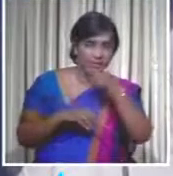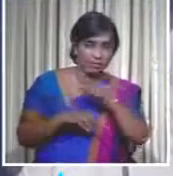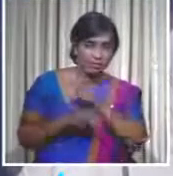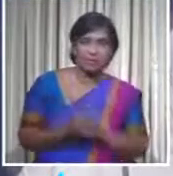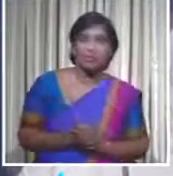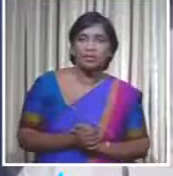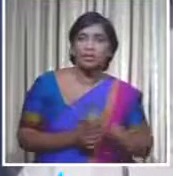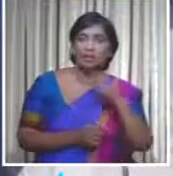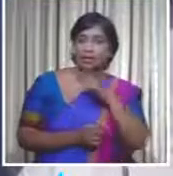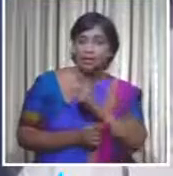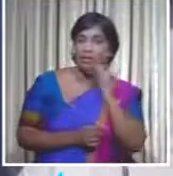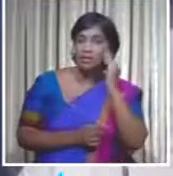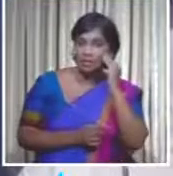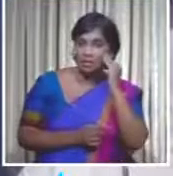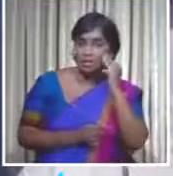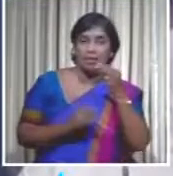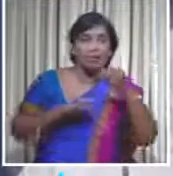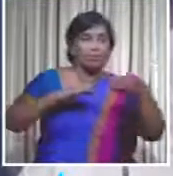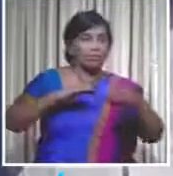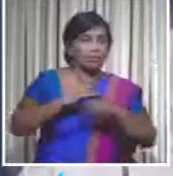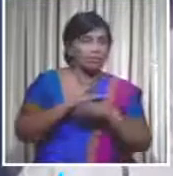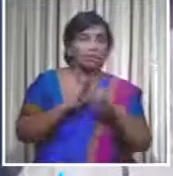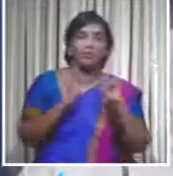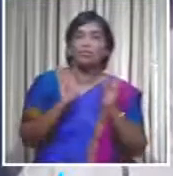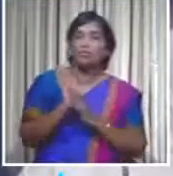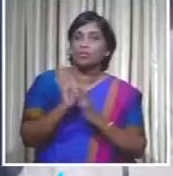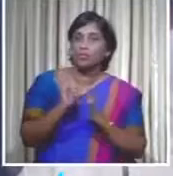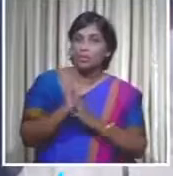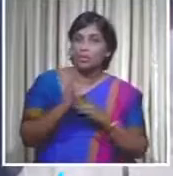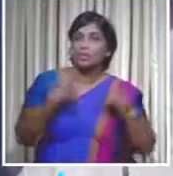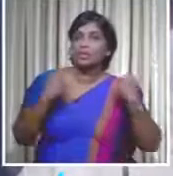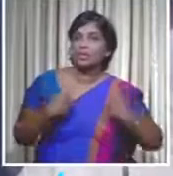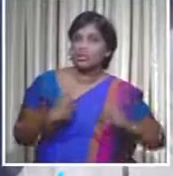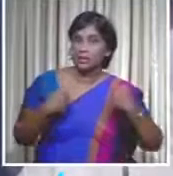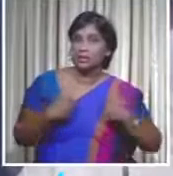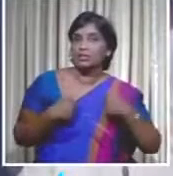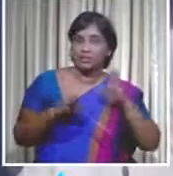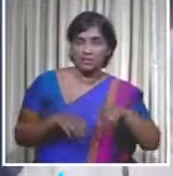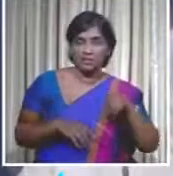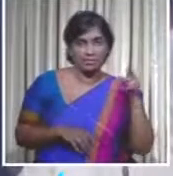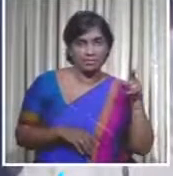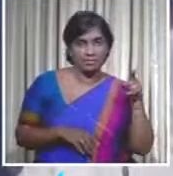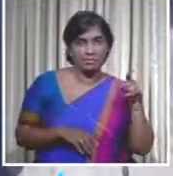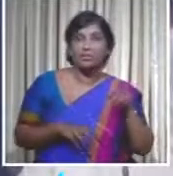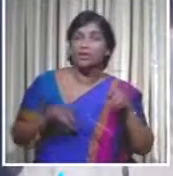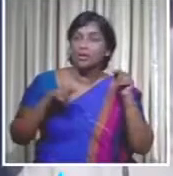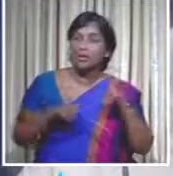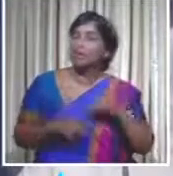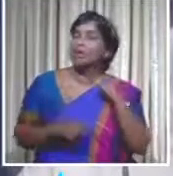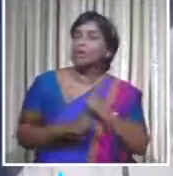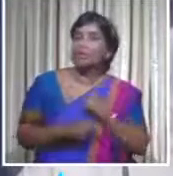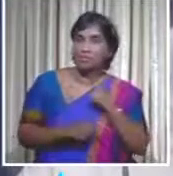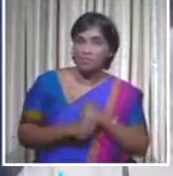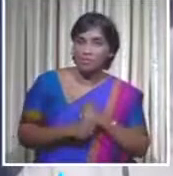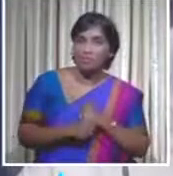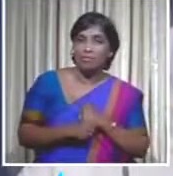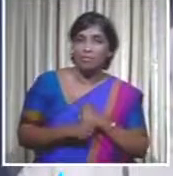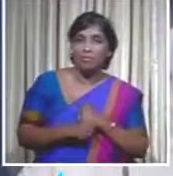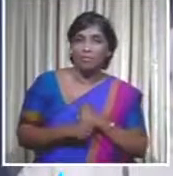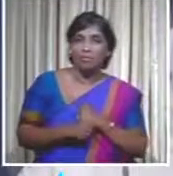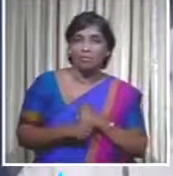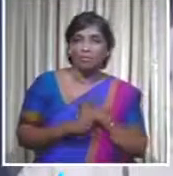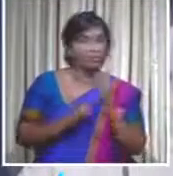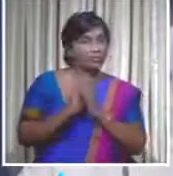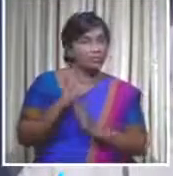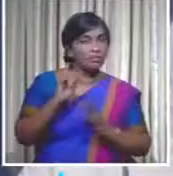द यतुमिया तमाई अल्लसा दूषण कमिसमे सभापति वेला इन्ने द मे आंडवे इन्न